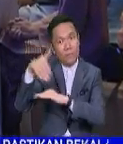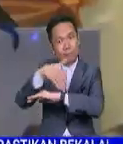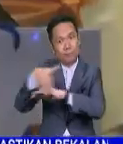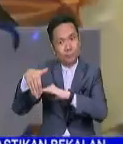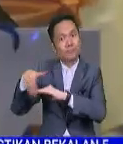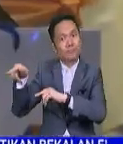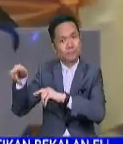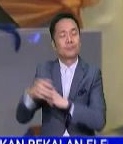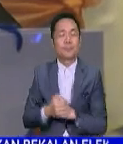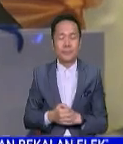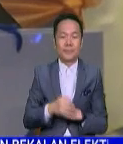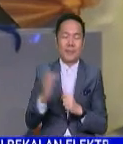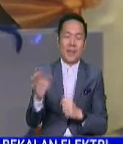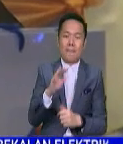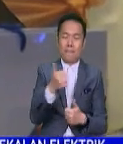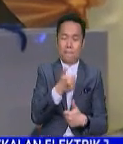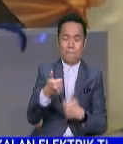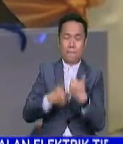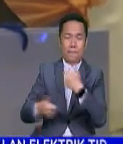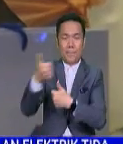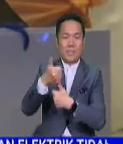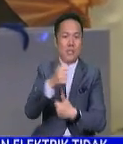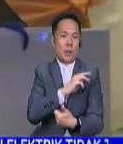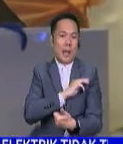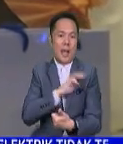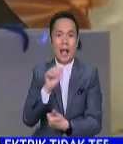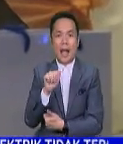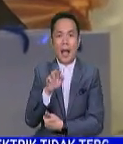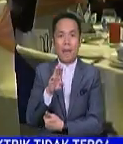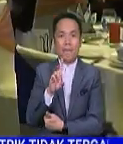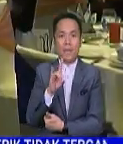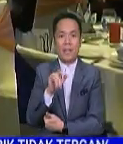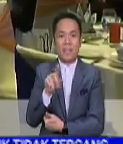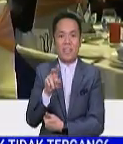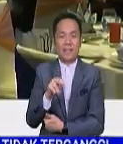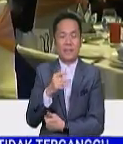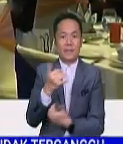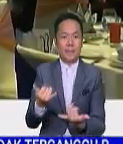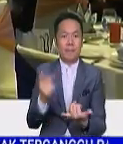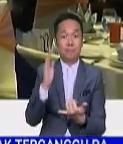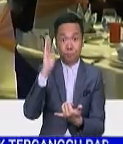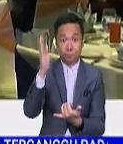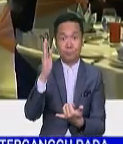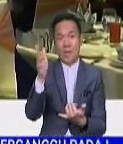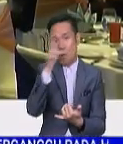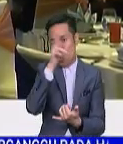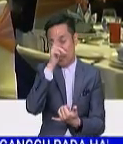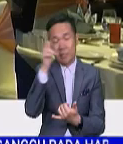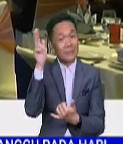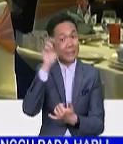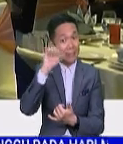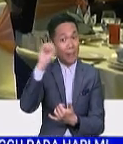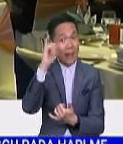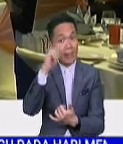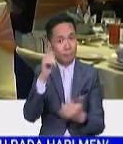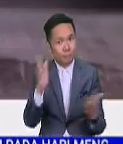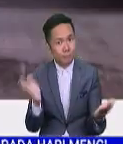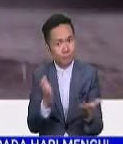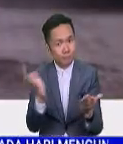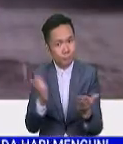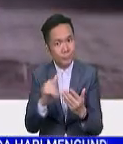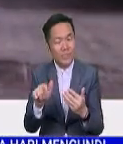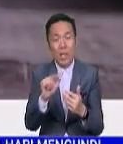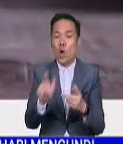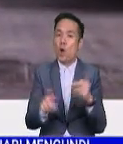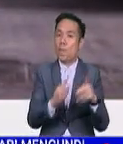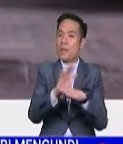menurut pembantu menteri kepada ketua menteri dato' Abidin mading kill kerajaan Negeri akan sentiasa menyenangkan inisiatif main industri